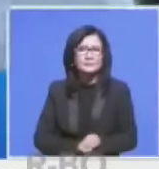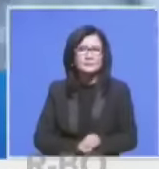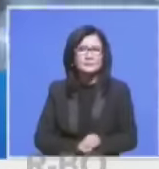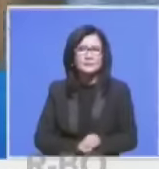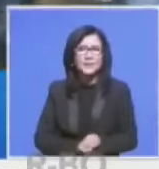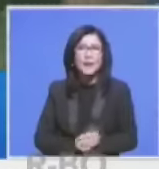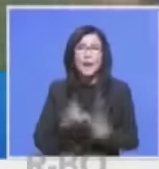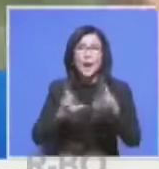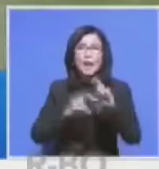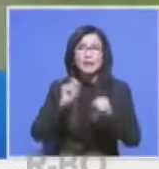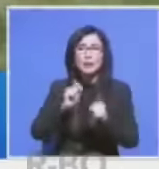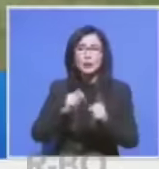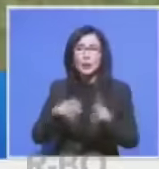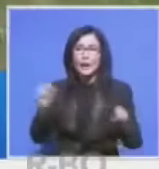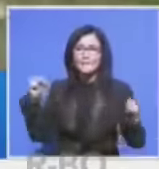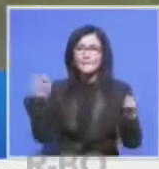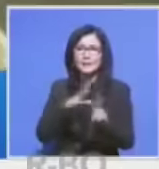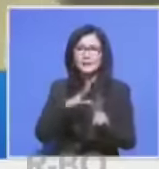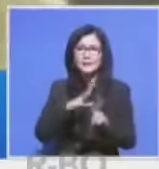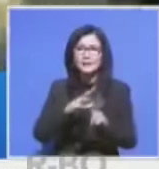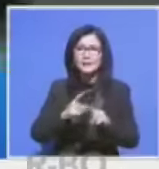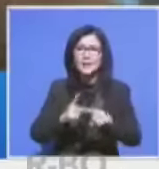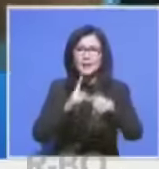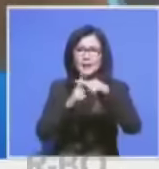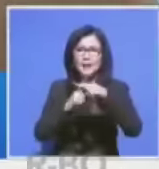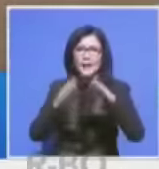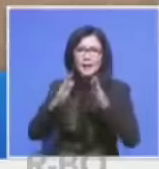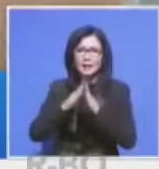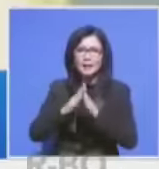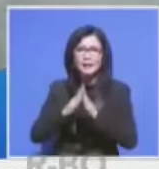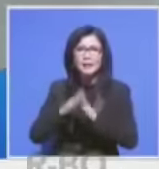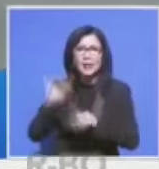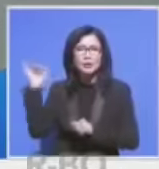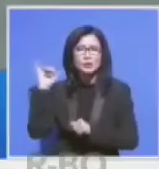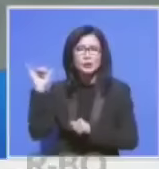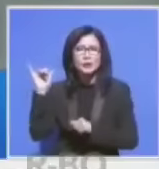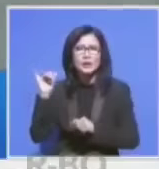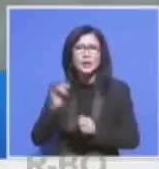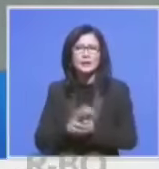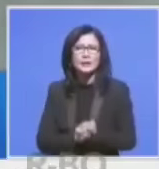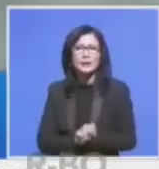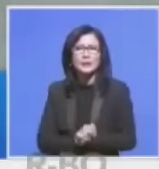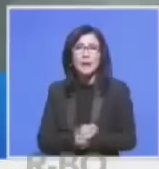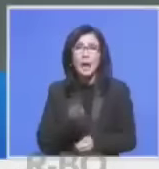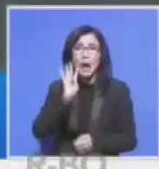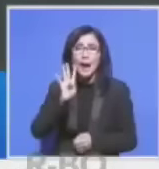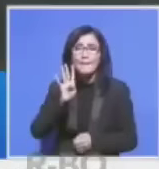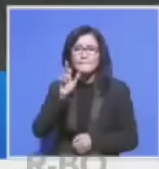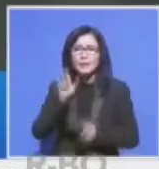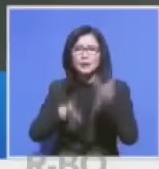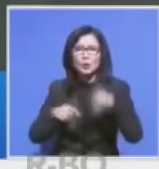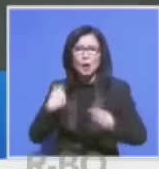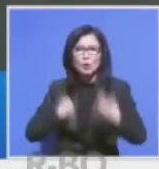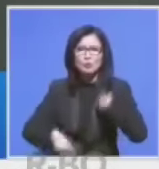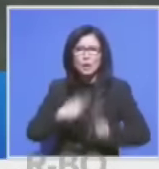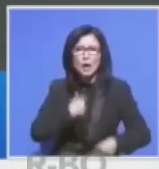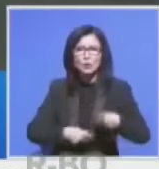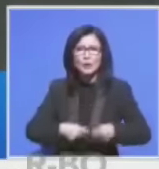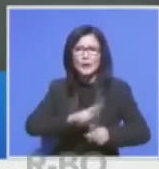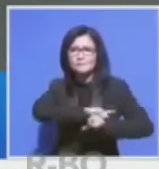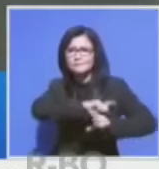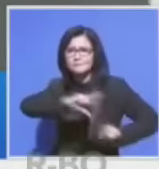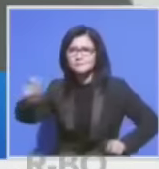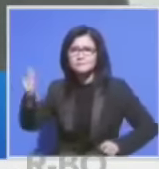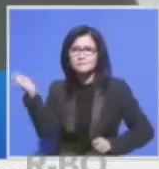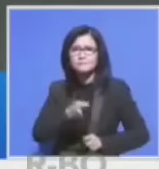Diketahui SL menyerang gereja Santa Litwina saat sedang misa minggu pagi lalu. Akibat perbuatannya 4 orang jemaah gereja mengalami luka tebasan benda